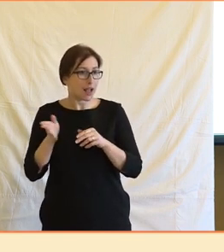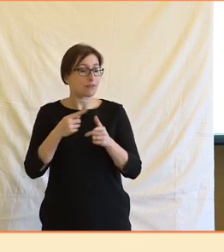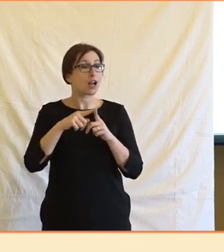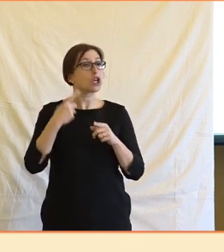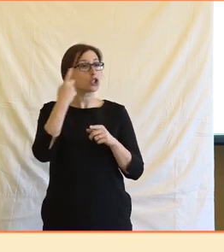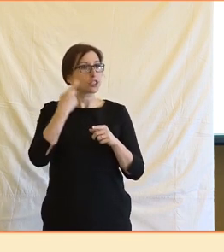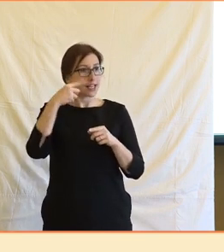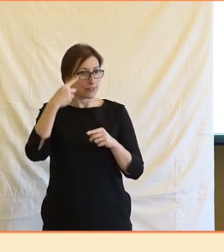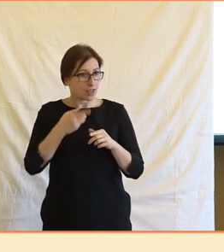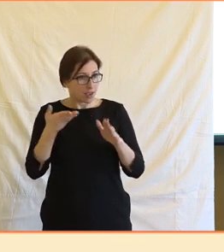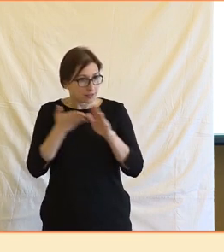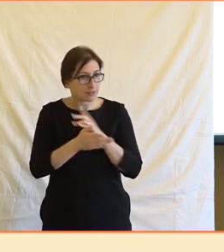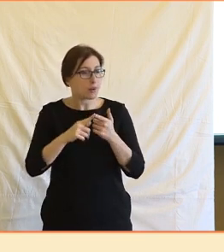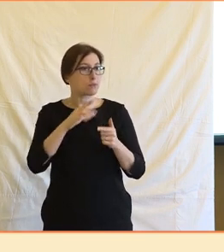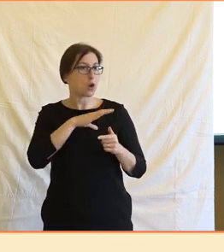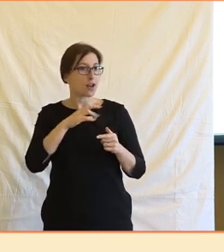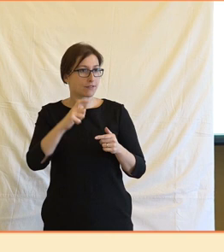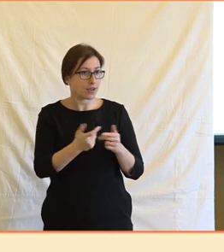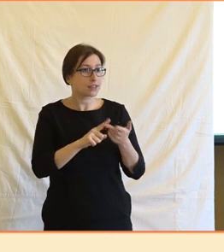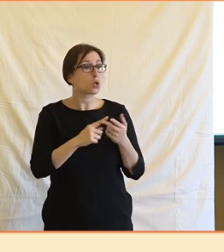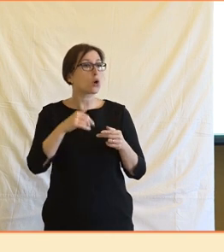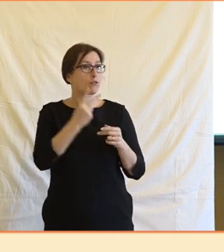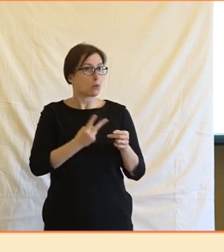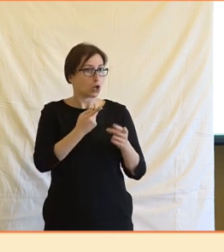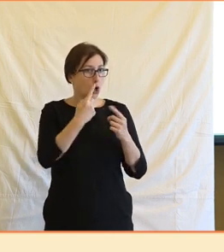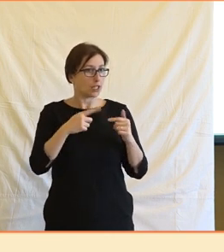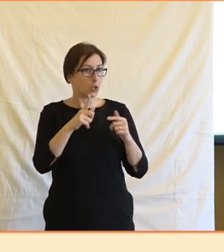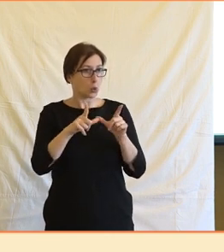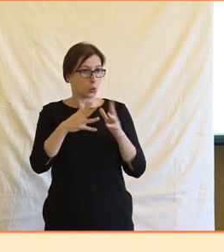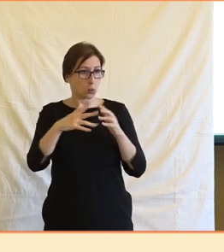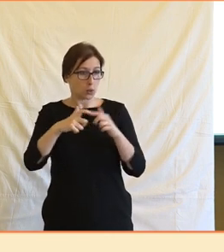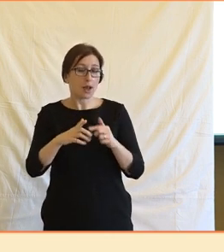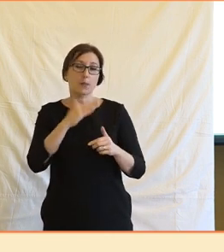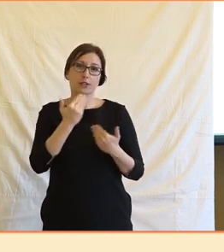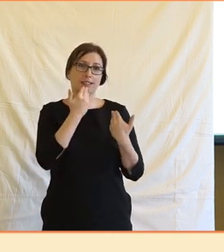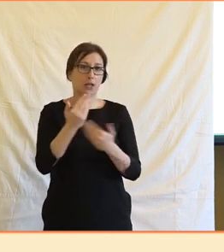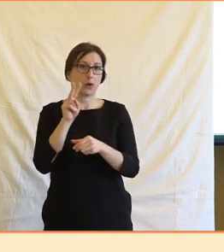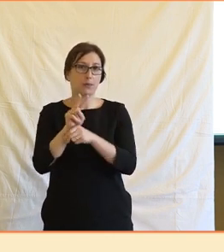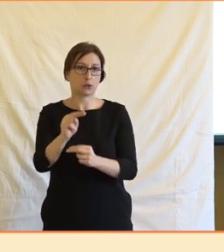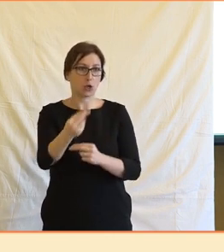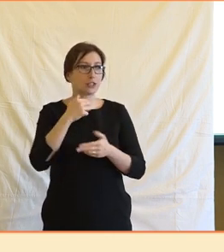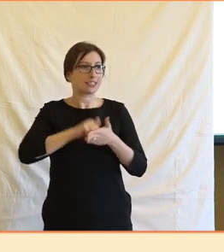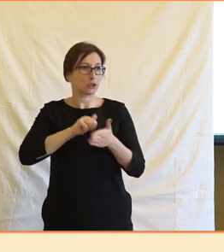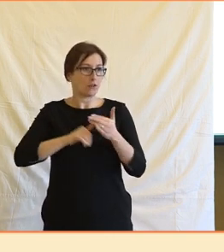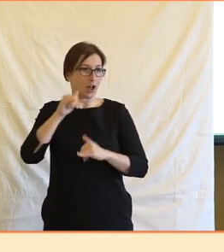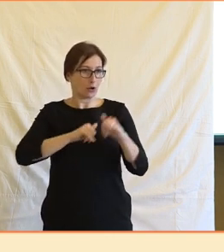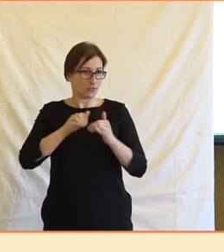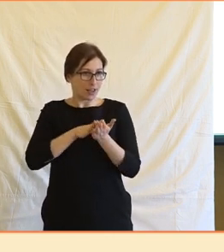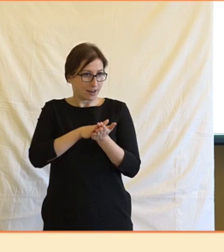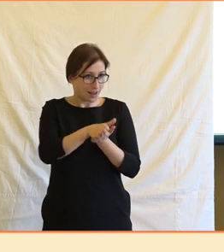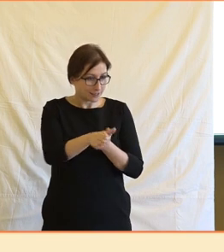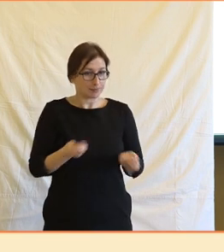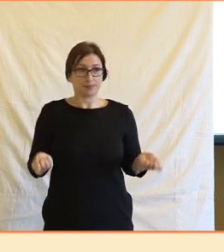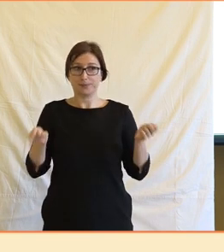Fakultu sociálních věd a Jana Vobořila za Jure vám velmi poděkovala za pozornost na této tiskové konferenci, dala ji